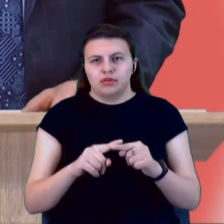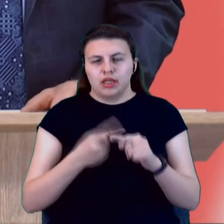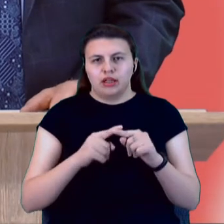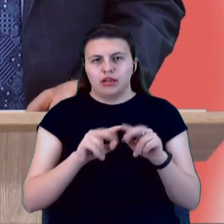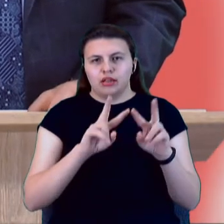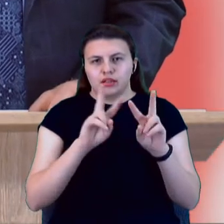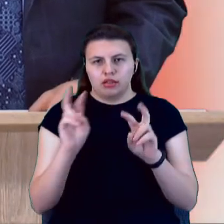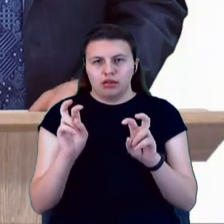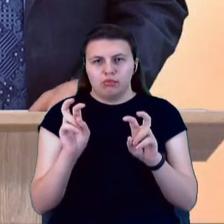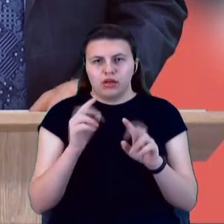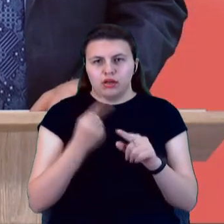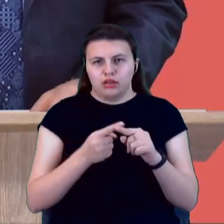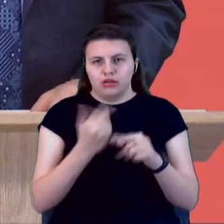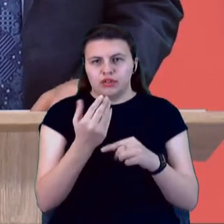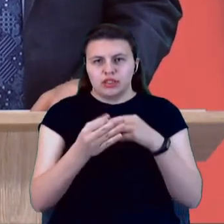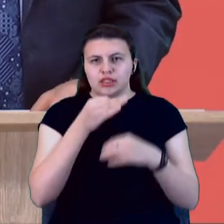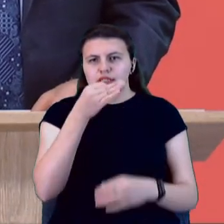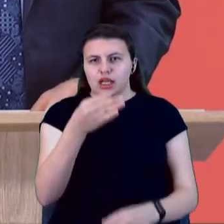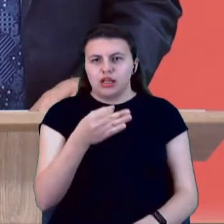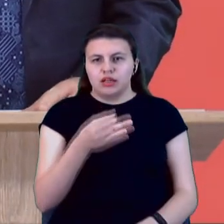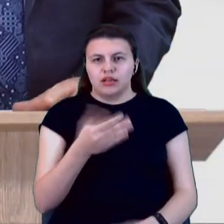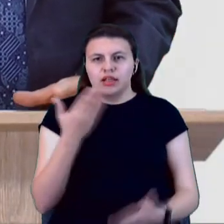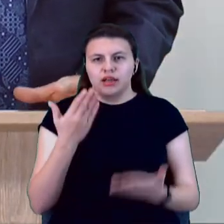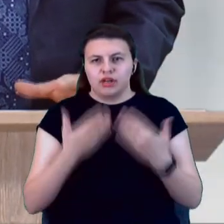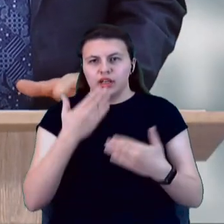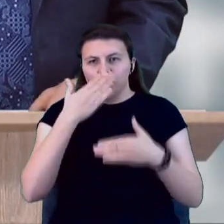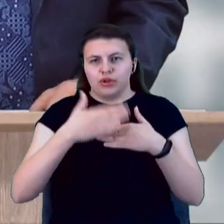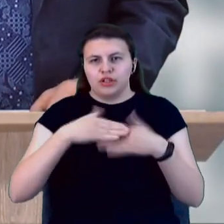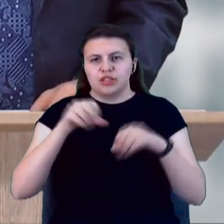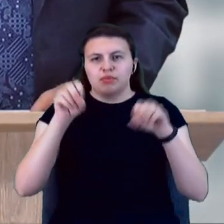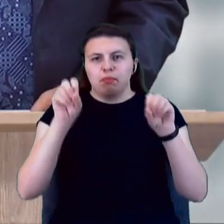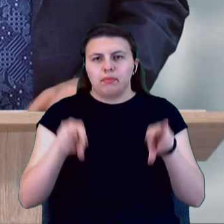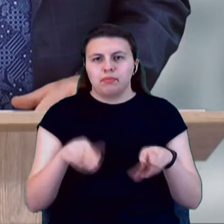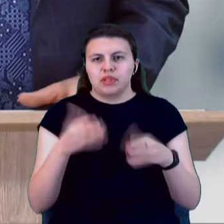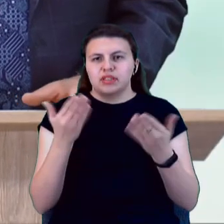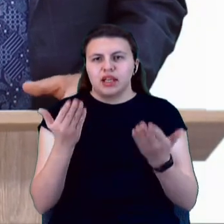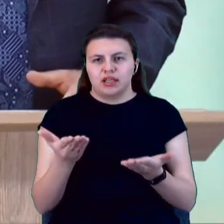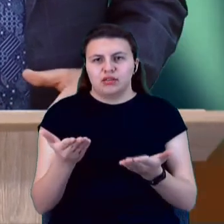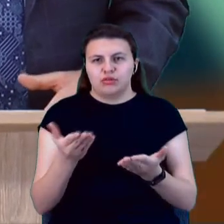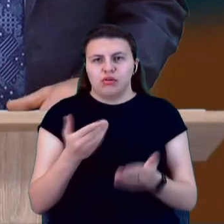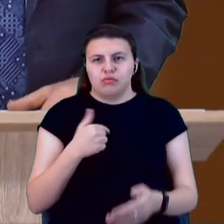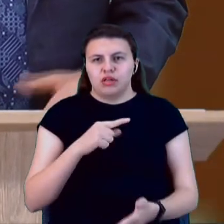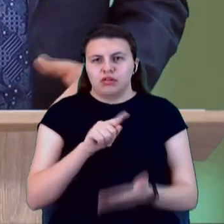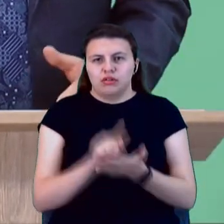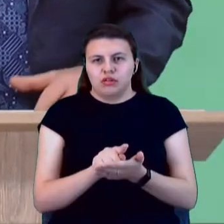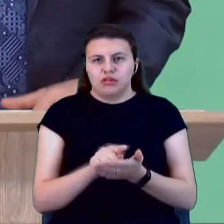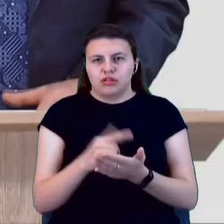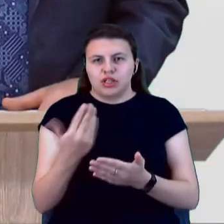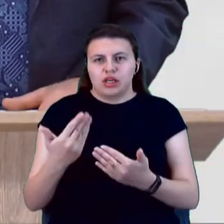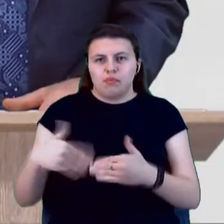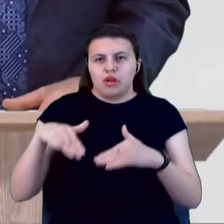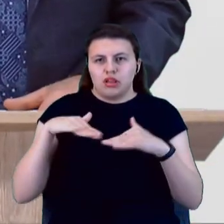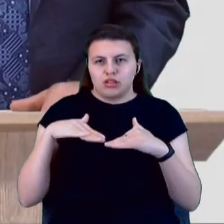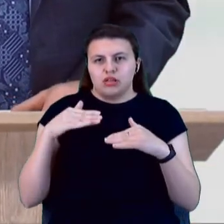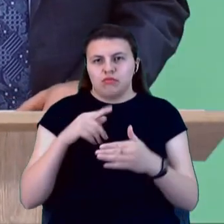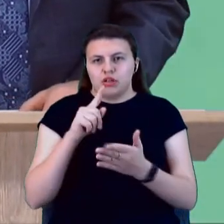эта тема, о которой вы сказали, наверное, ближе специалисту, а мы, в общем-то, должны компилировать их предложения и уже